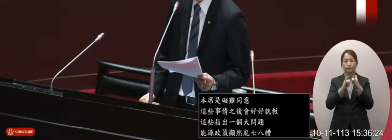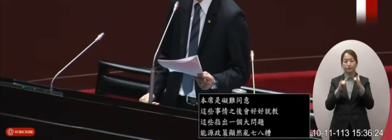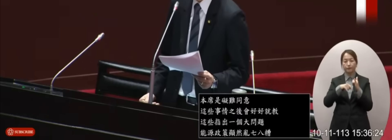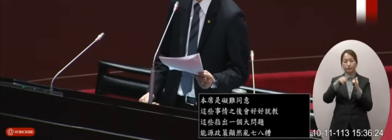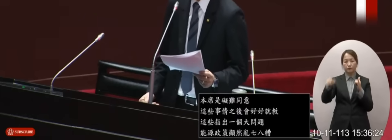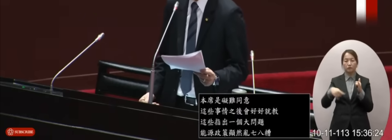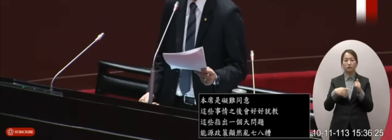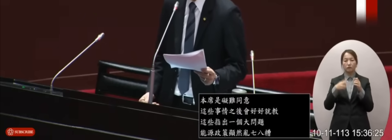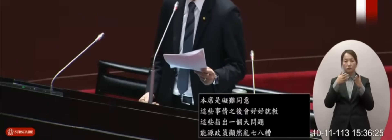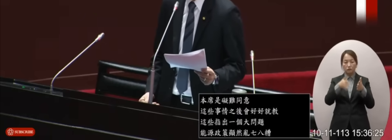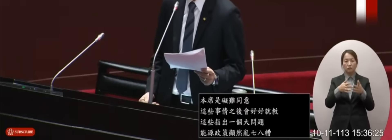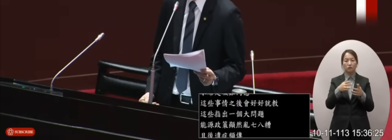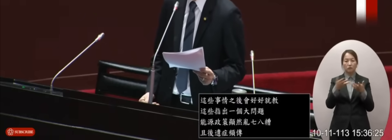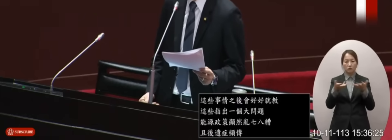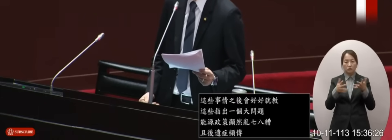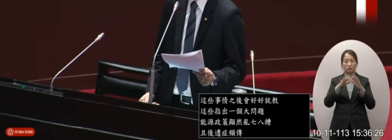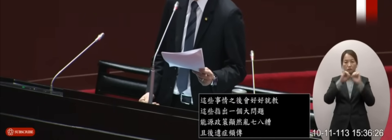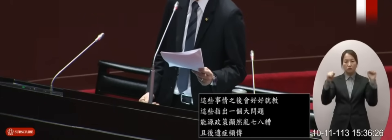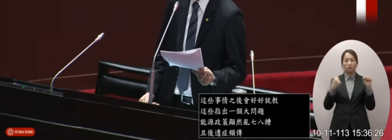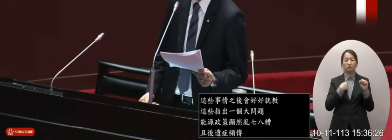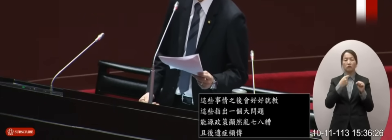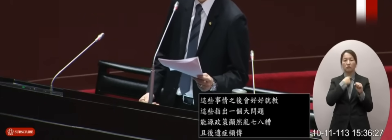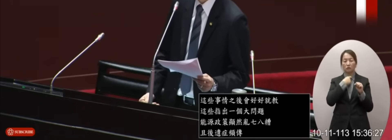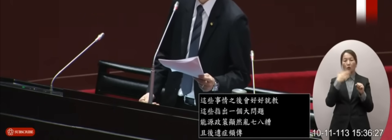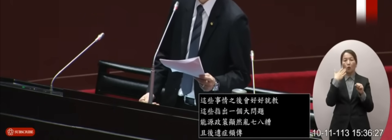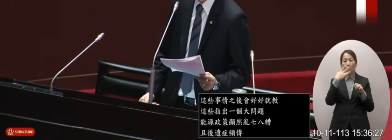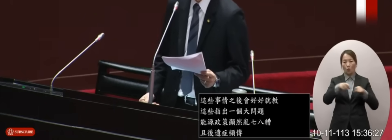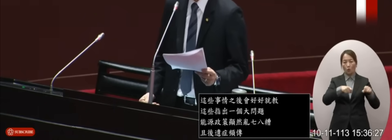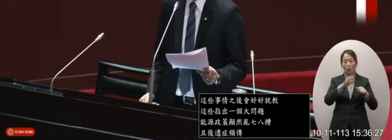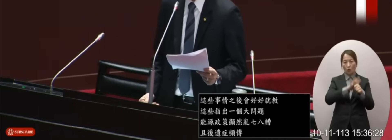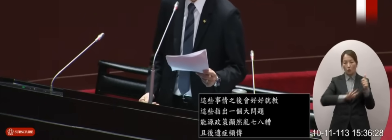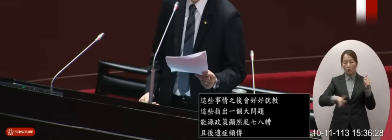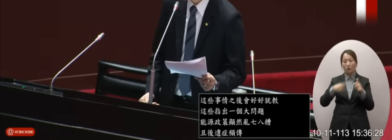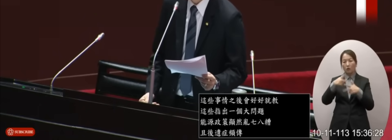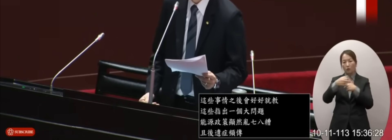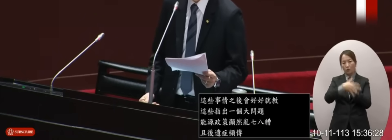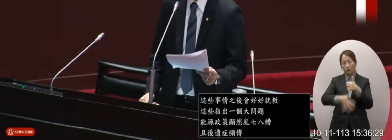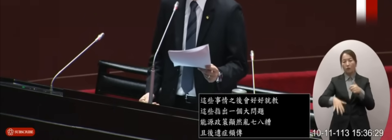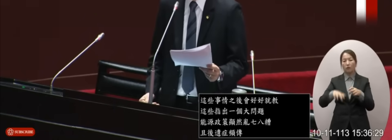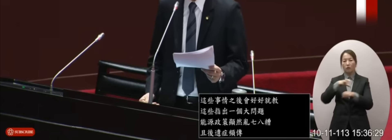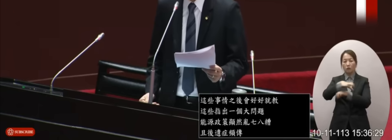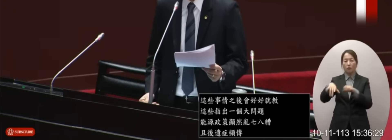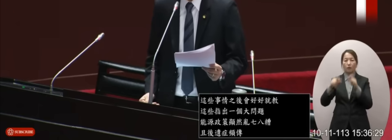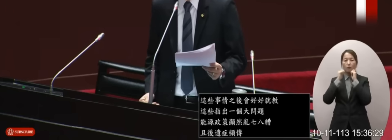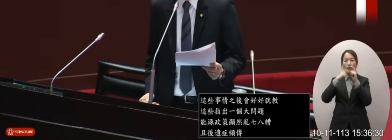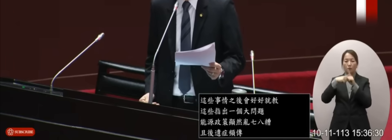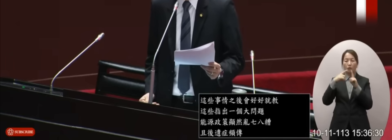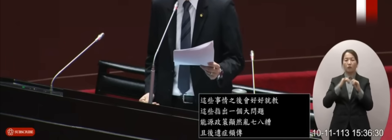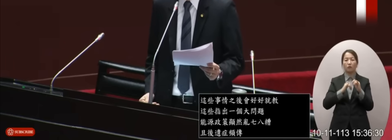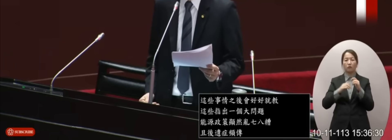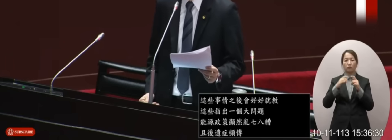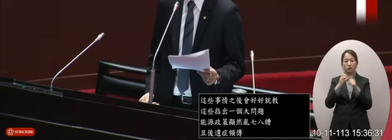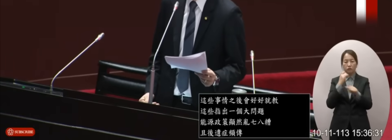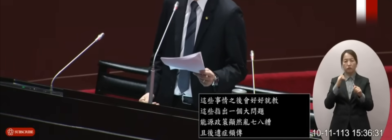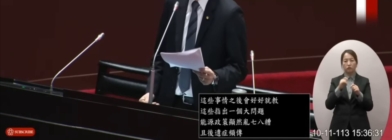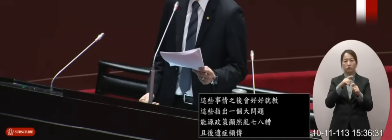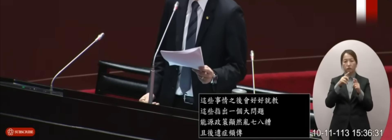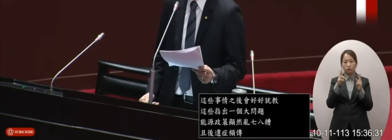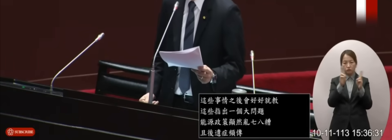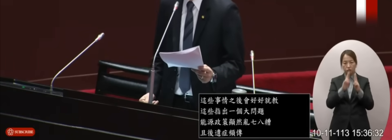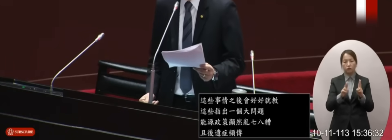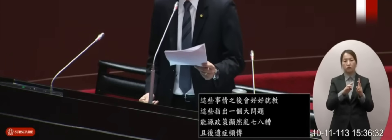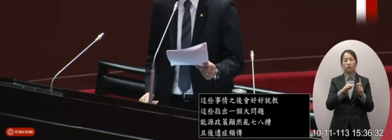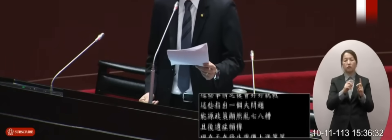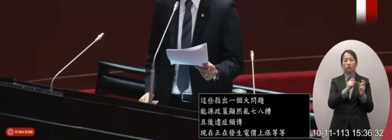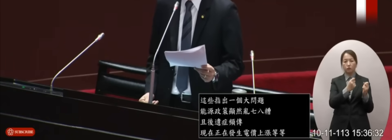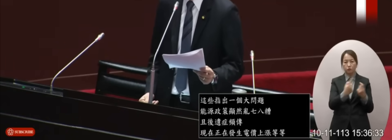的知情权是很重要。能源政策会影响产业发展，影响环境品质，影响民生，影响物价。因